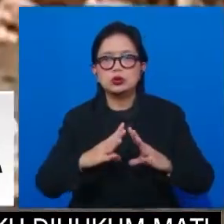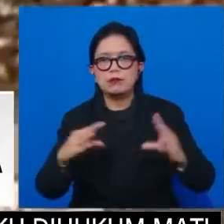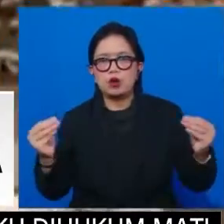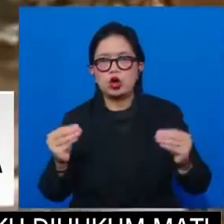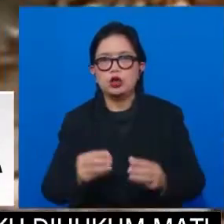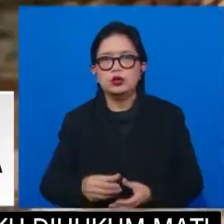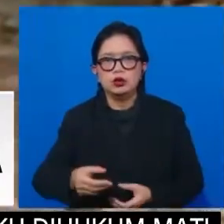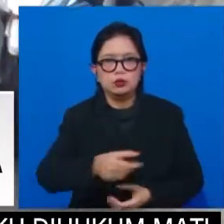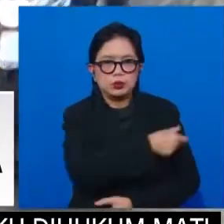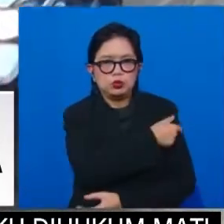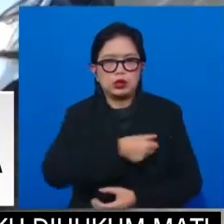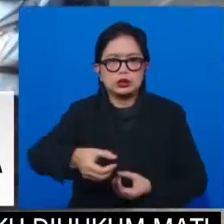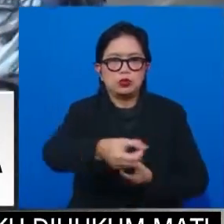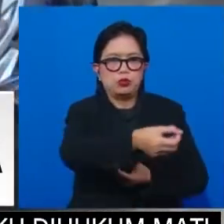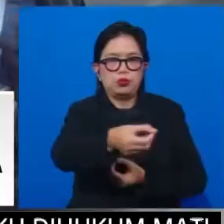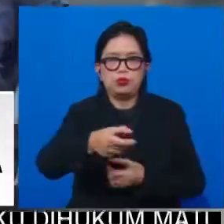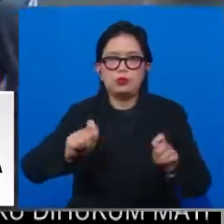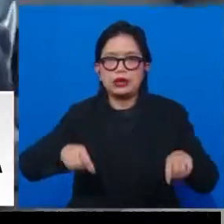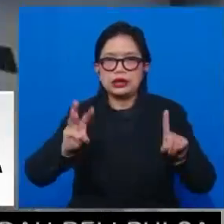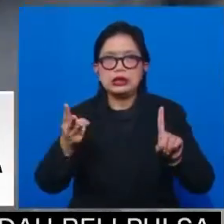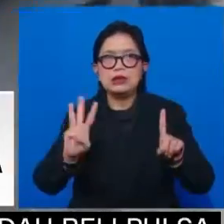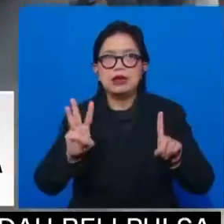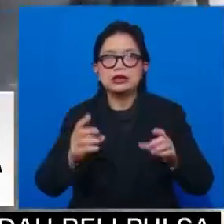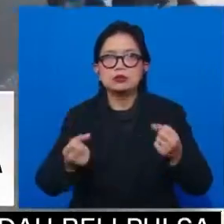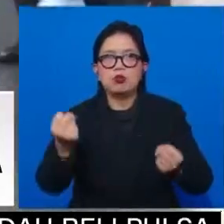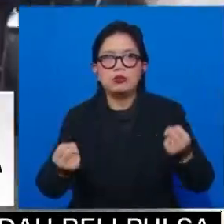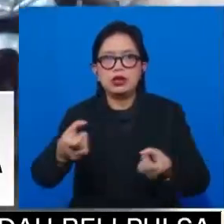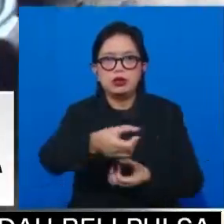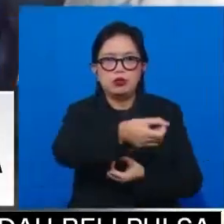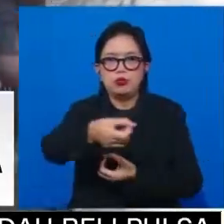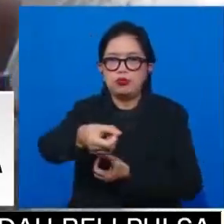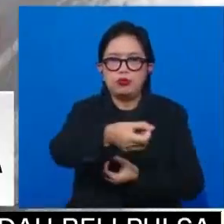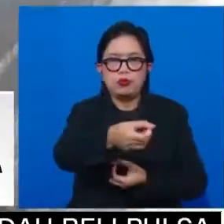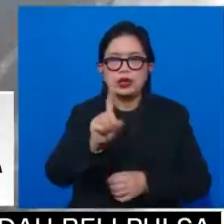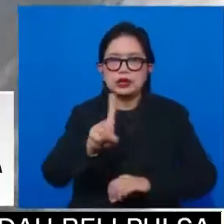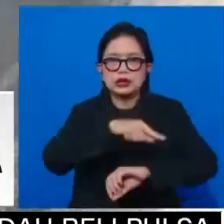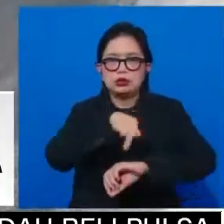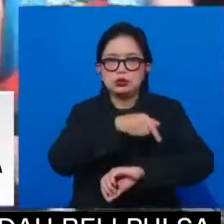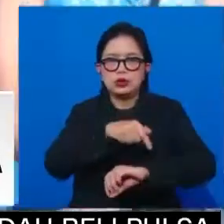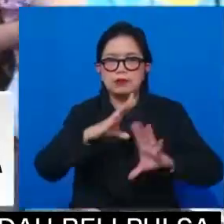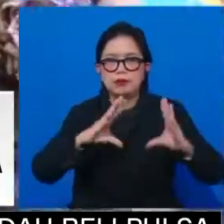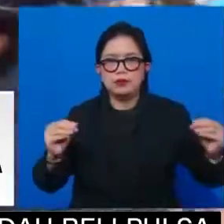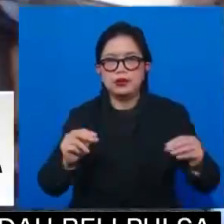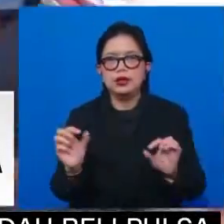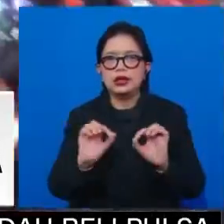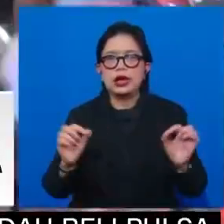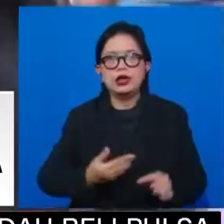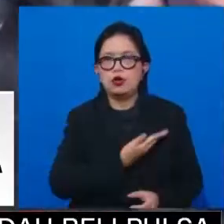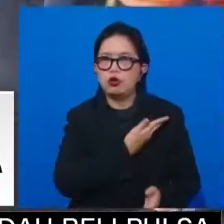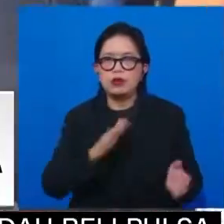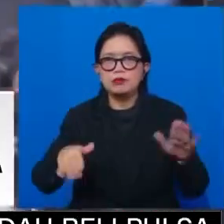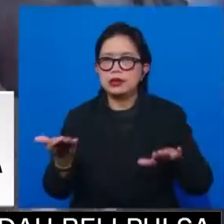1 jam kemudian setelah 13 unit mobil pemadam kebakaran diturunkan. Tidak ada korban jiwa dalam kebakaran